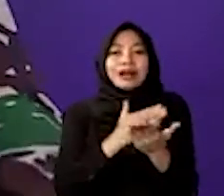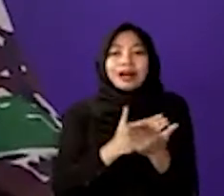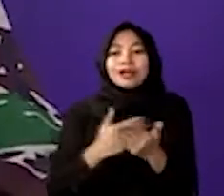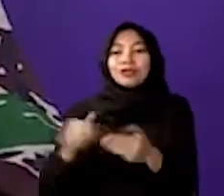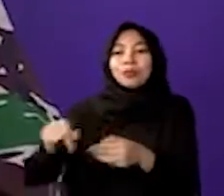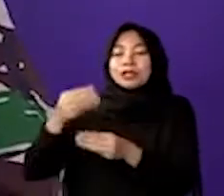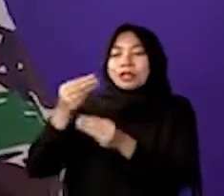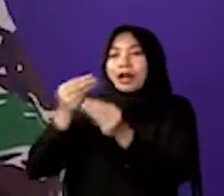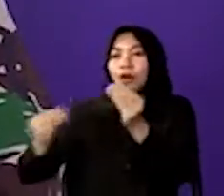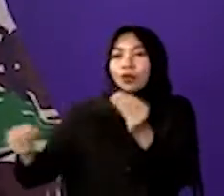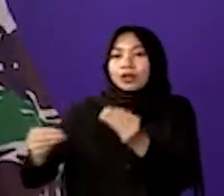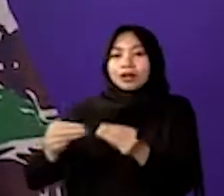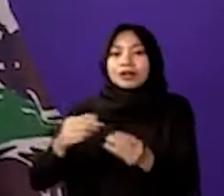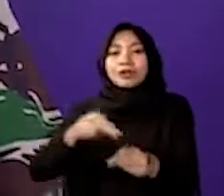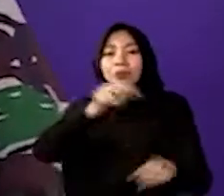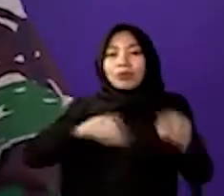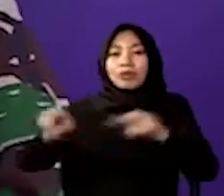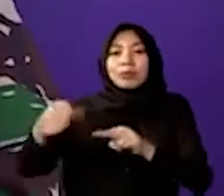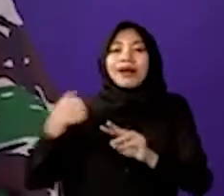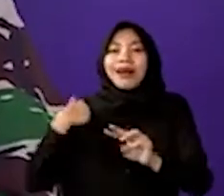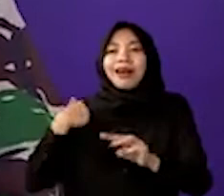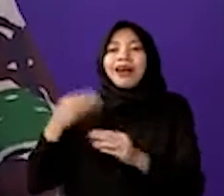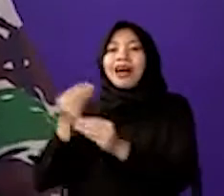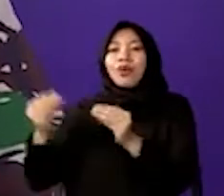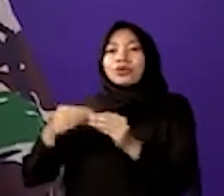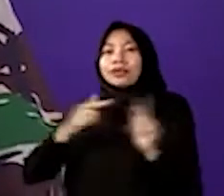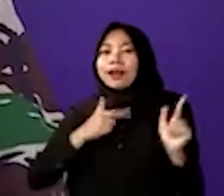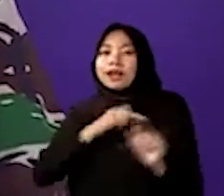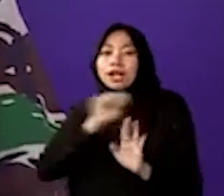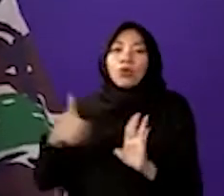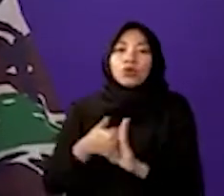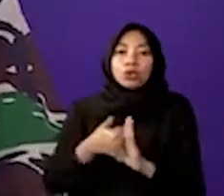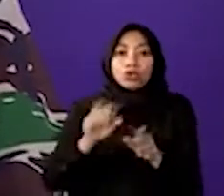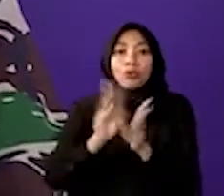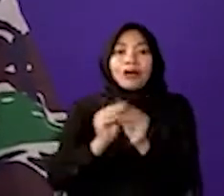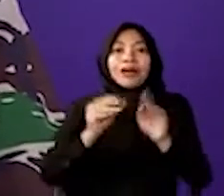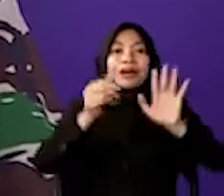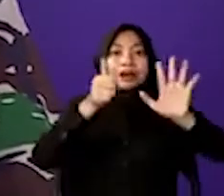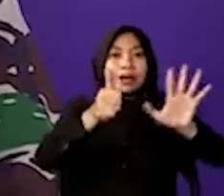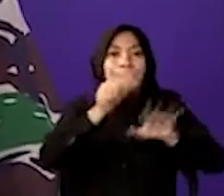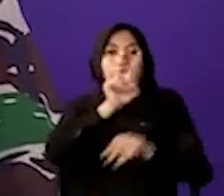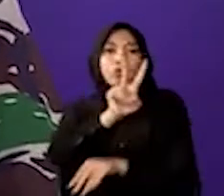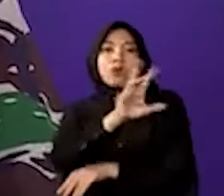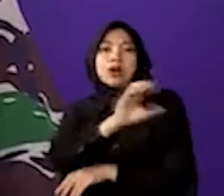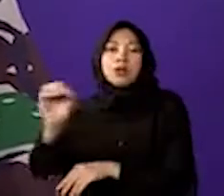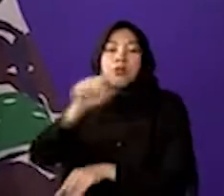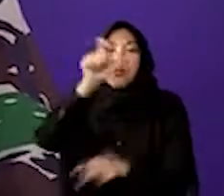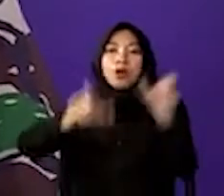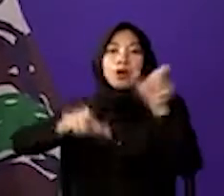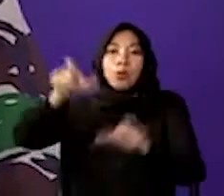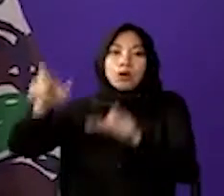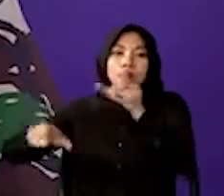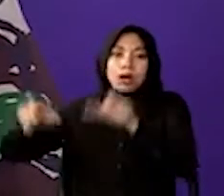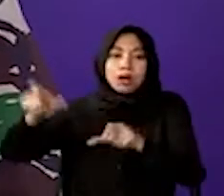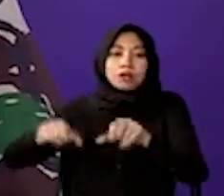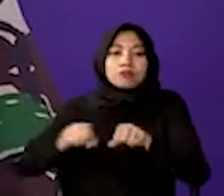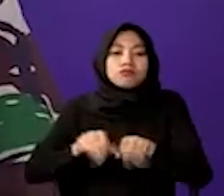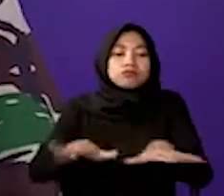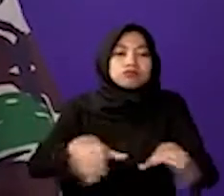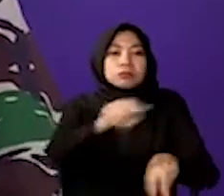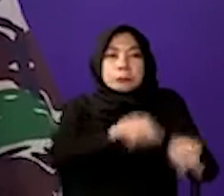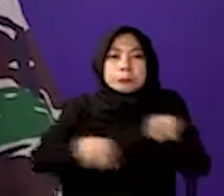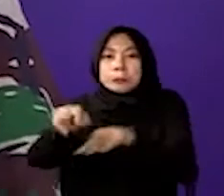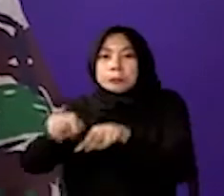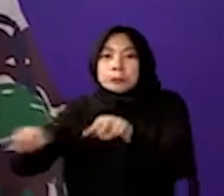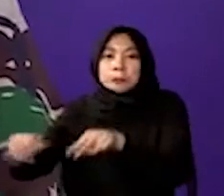mana dilakukan operasi yustisi Jadi intinya 62.000 jajaran TNI Angkatan Darat yang menjadi bagian